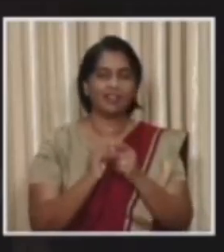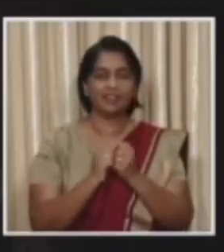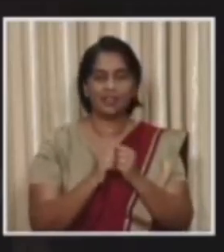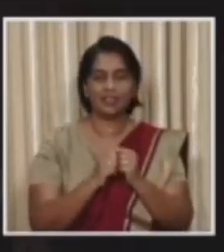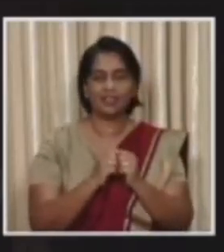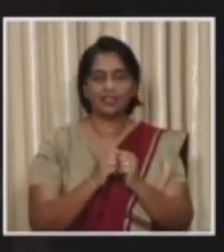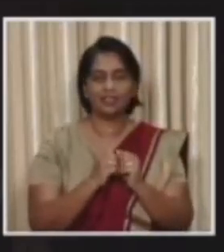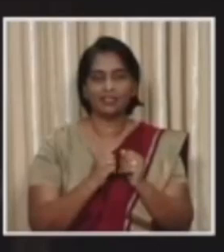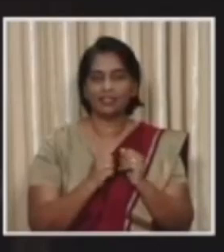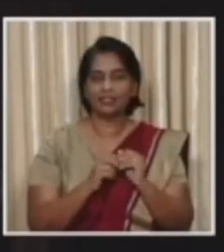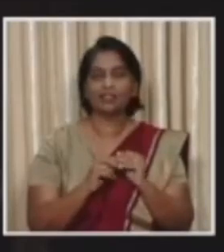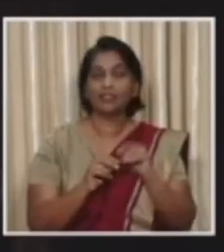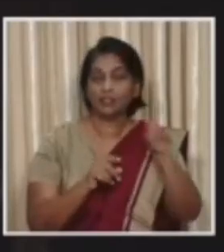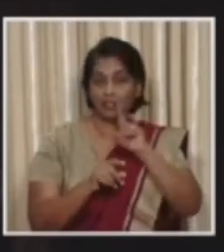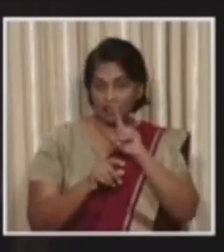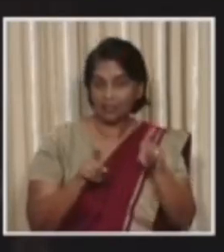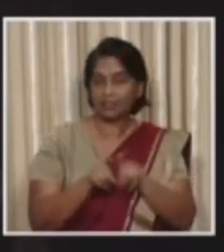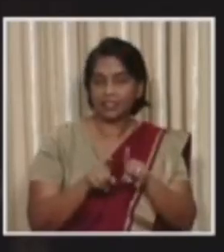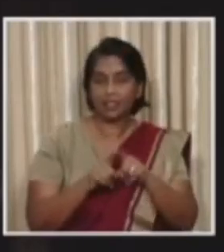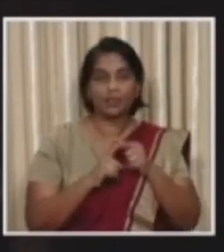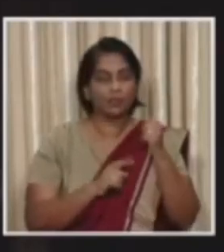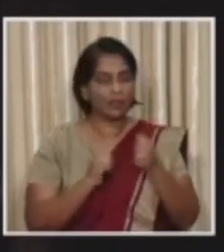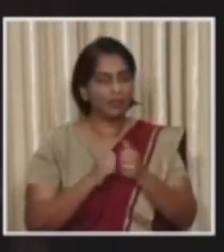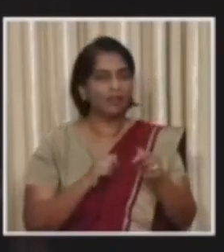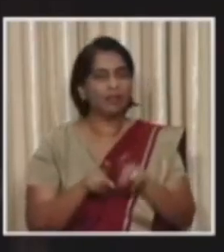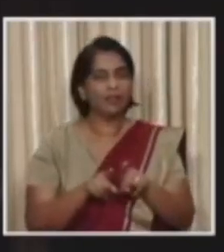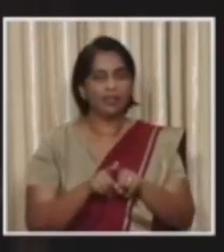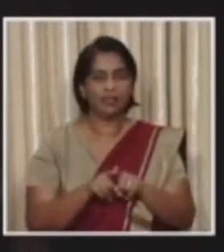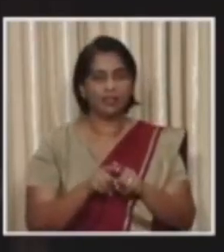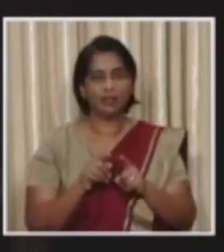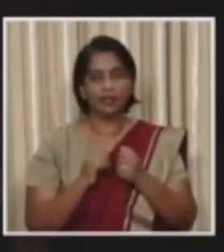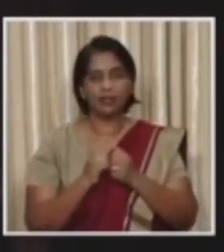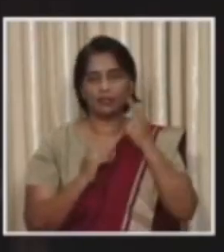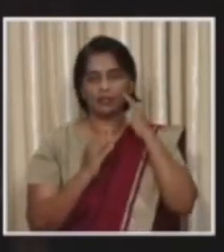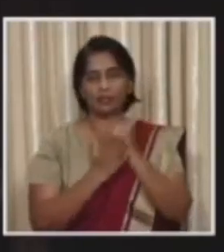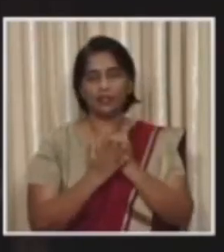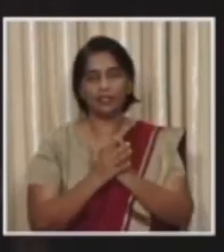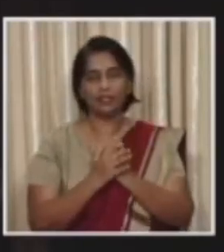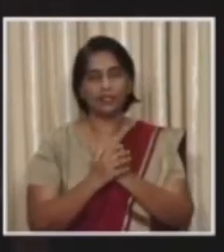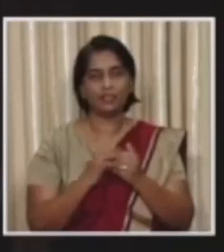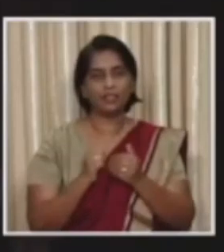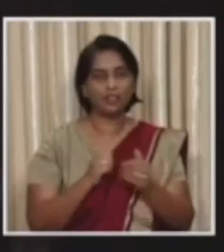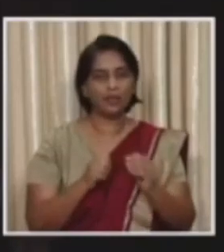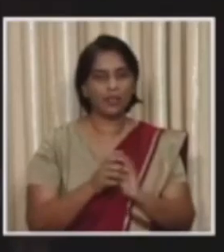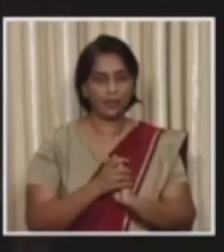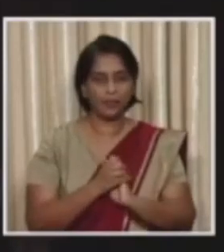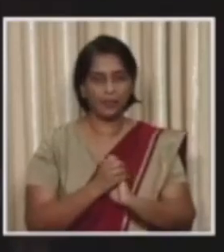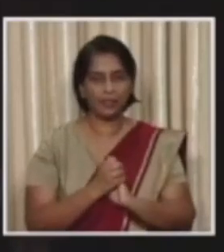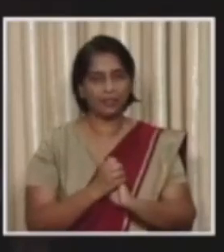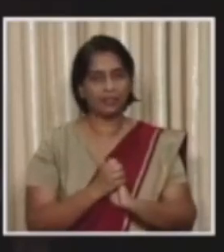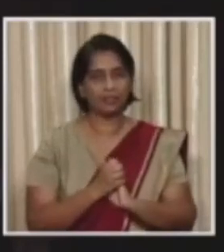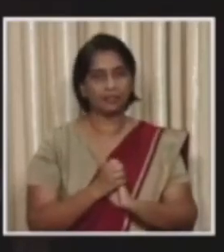කරනවා. ඔබතුමා අහනවා වගේ ඉංජිනේරු කී දෙනෙක් අවශ්‍යද, කාර්මිකයෝ කී දෙනෙක් අවශ්‍යද, ගුරුවරු කී දෙනෙක් අවශ්‍යද කියන